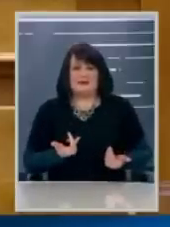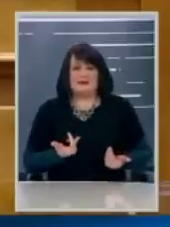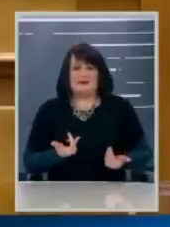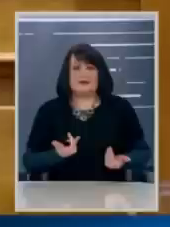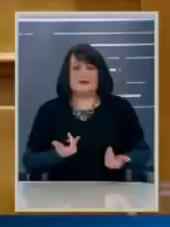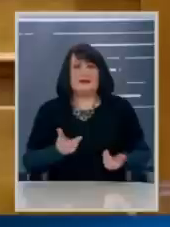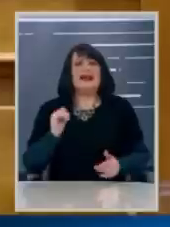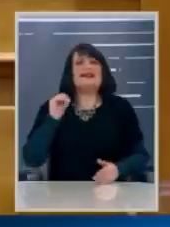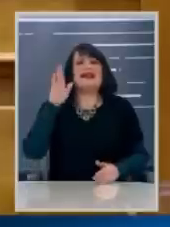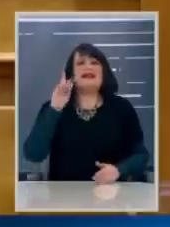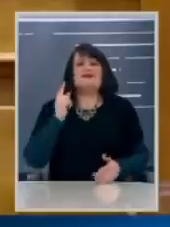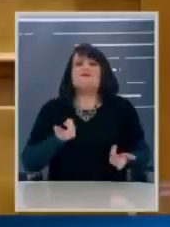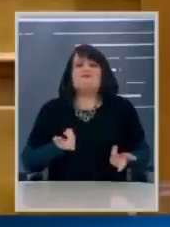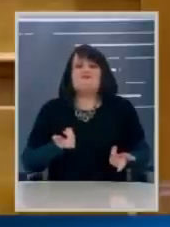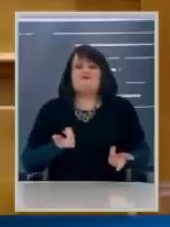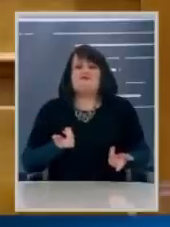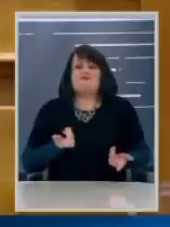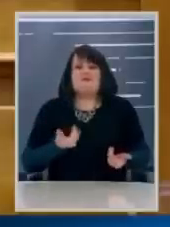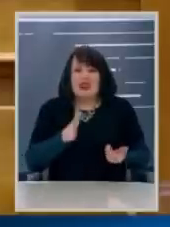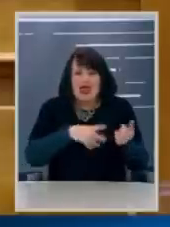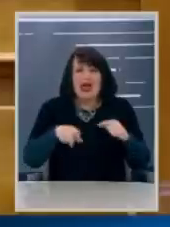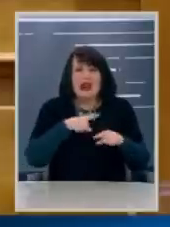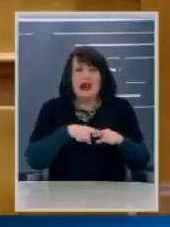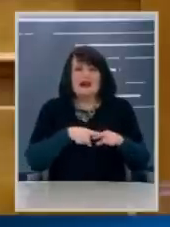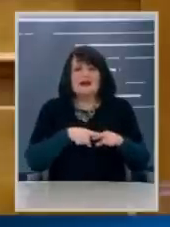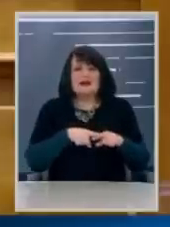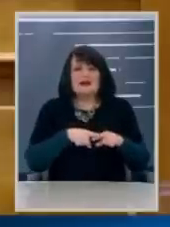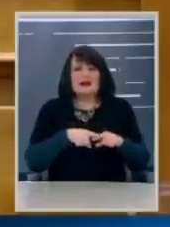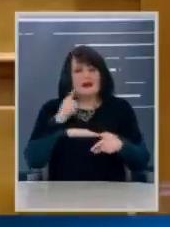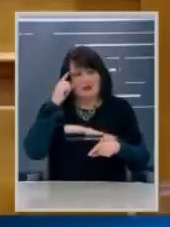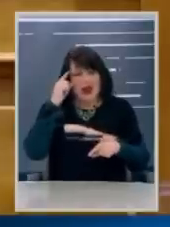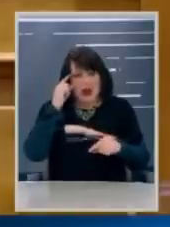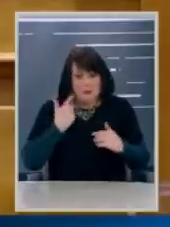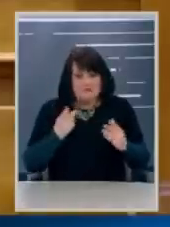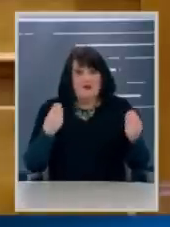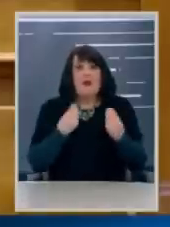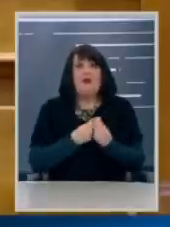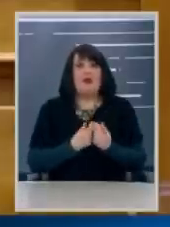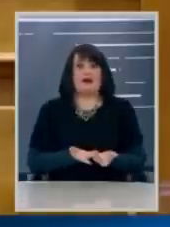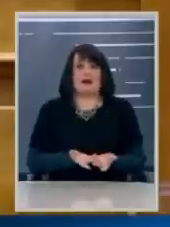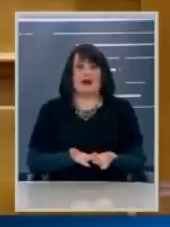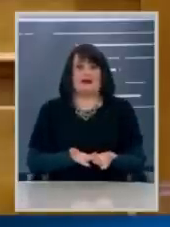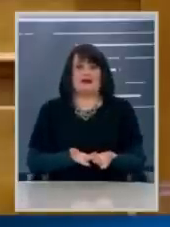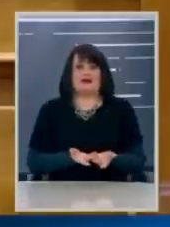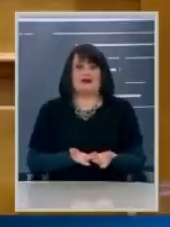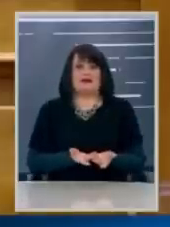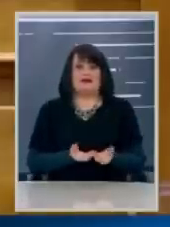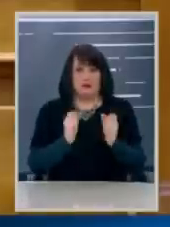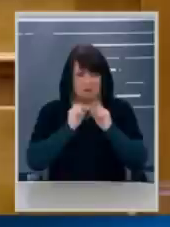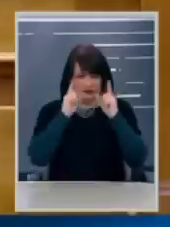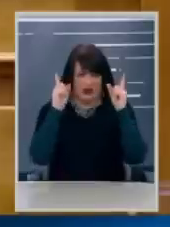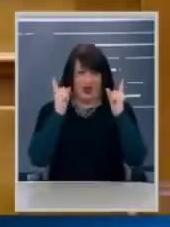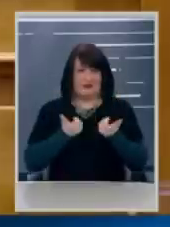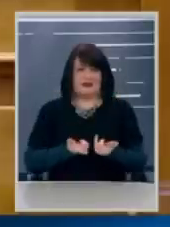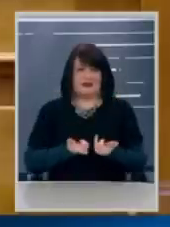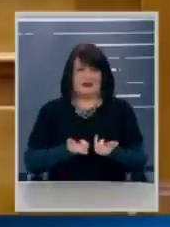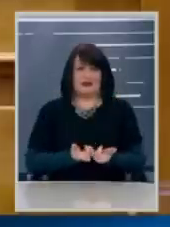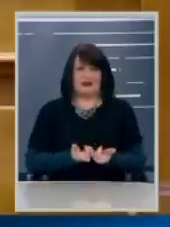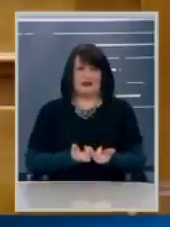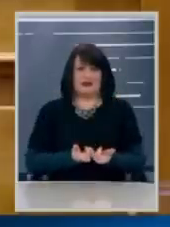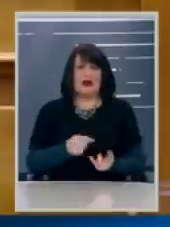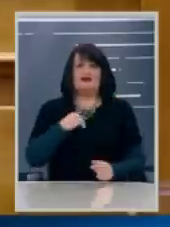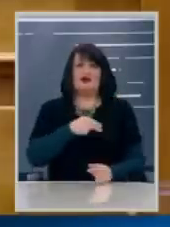ξένων ιδιαίτερα, αλλά και έναντι των Ελλήνων, έναντι της νοημοσύνης μας? Είναι παγκόσμιο φαινόμενο να τίθεται ένα